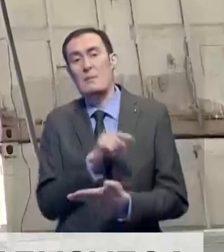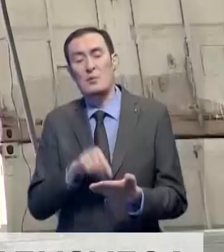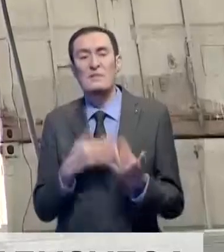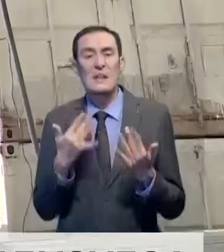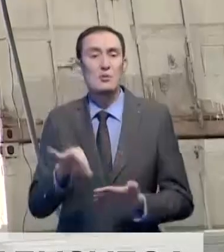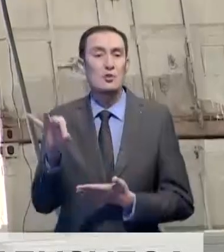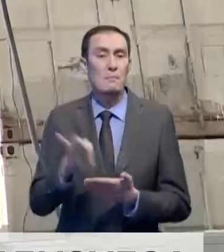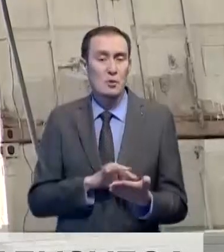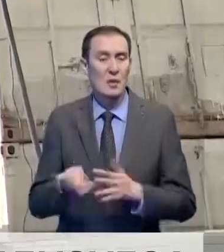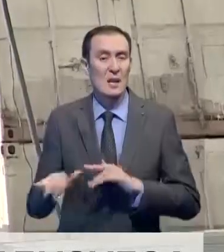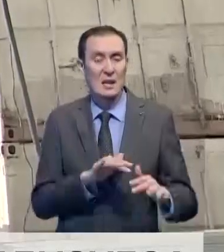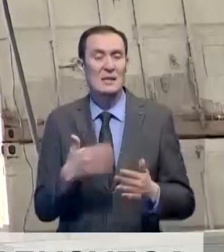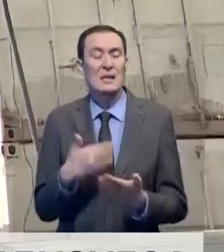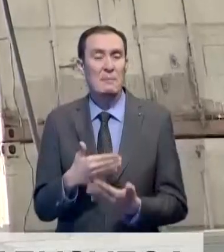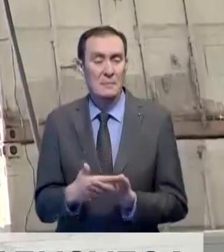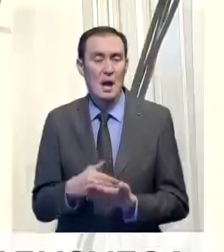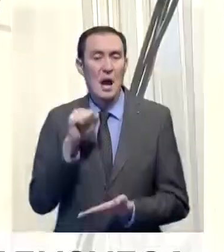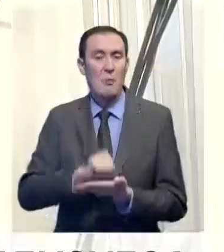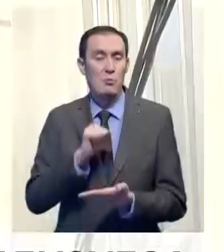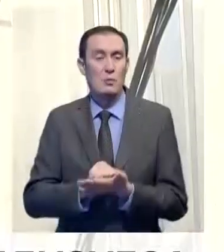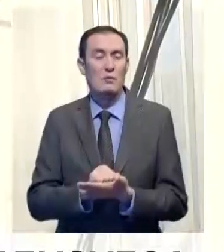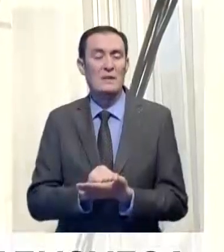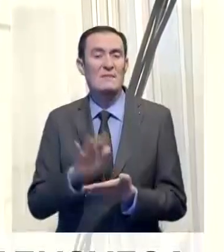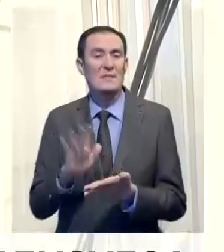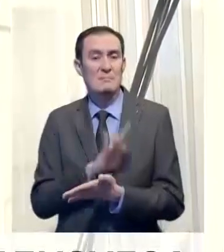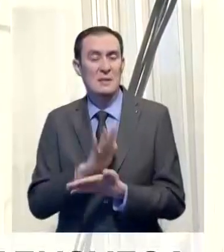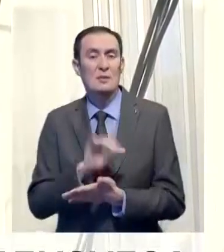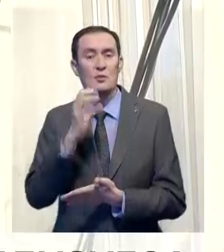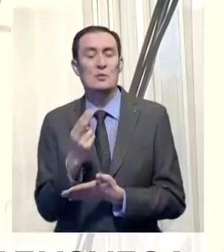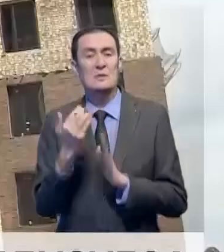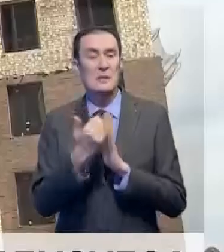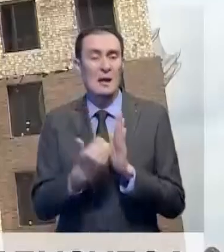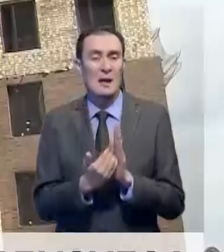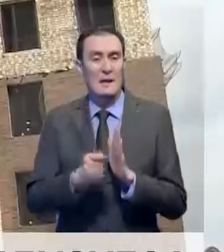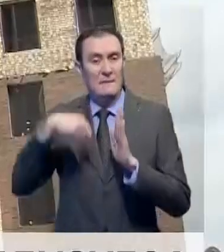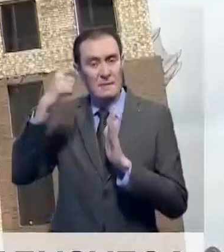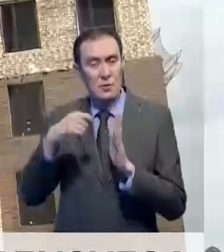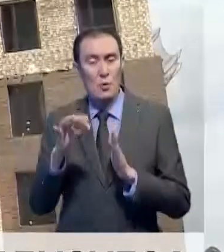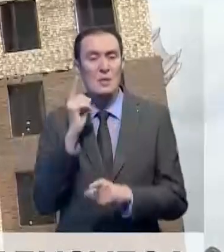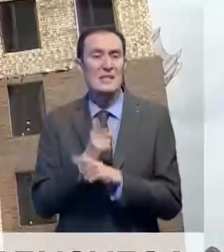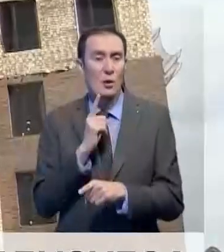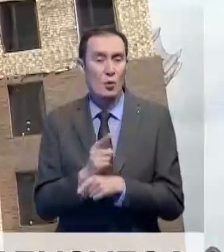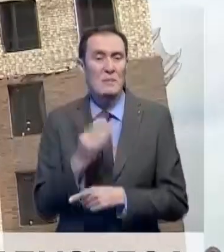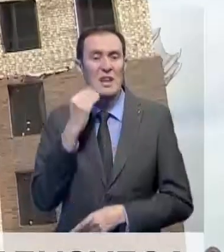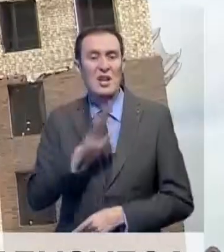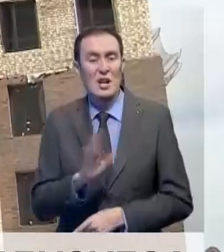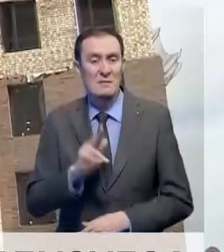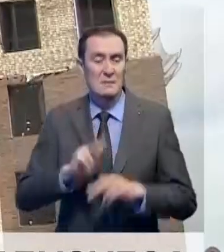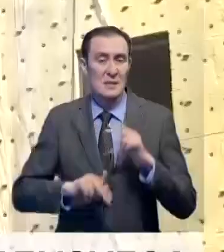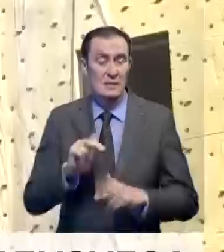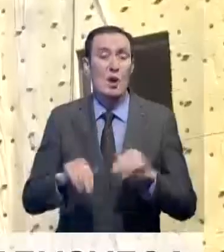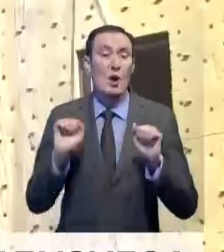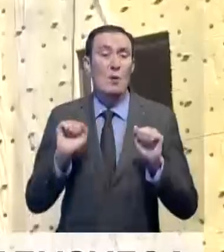требующих быстрой реакции. Например, опубликованные в СМИ и в социальных сетях видео о незаконном или